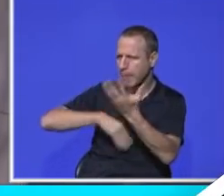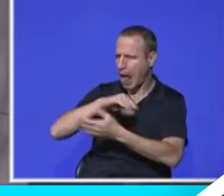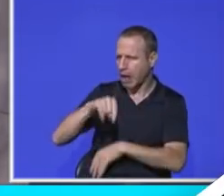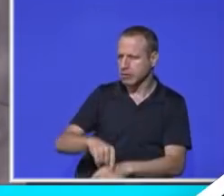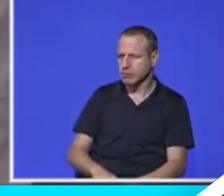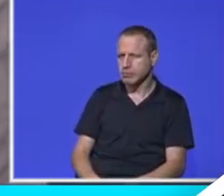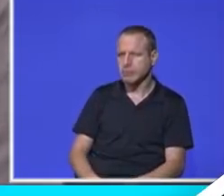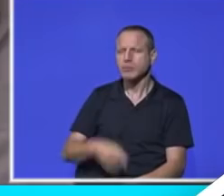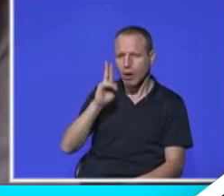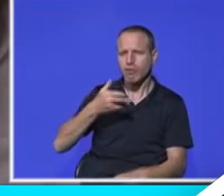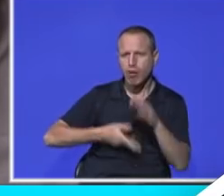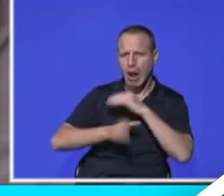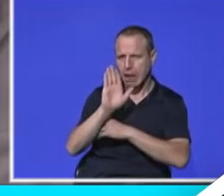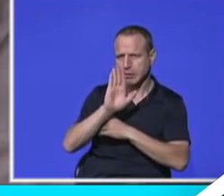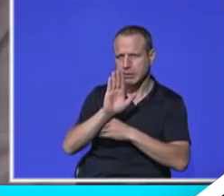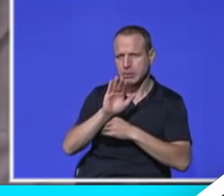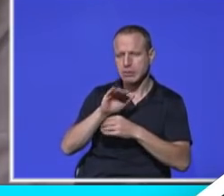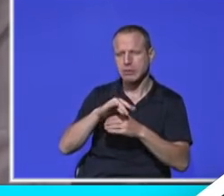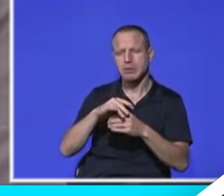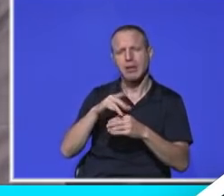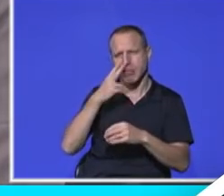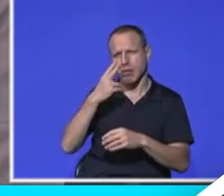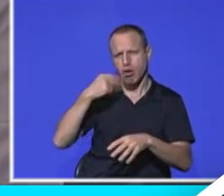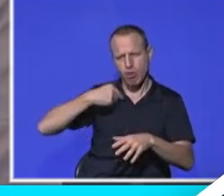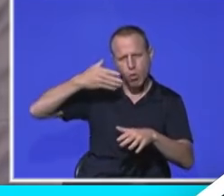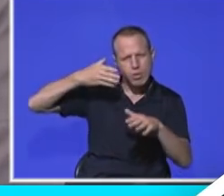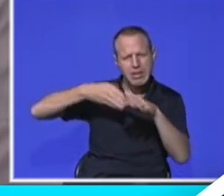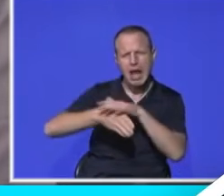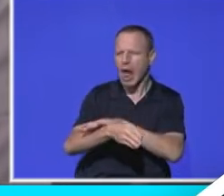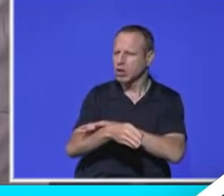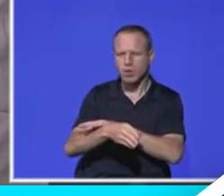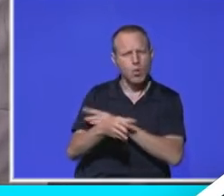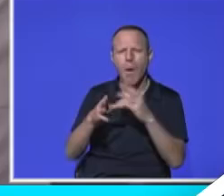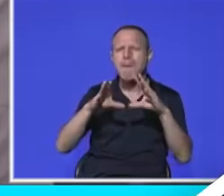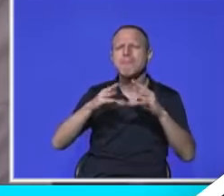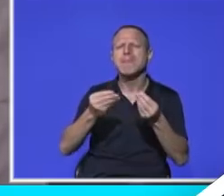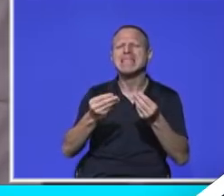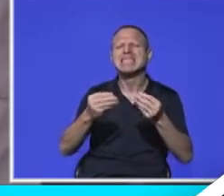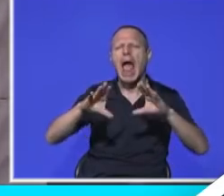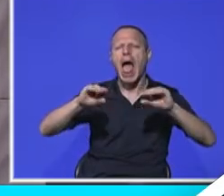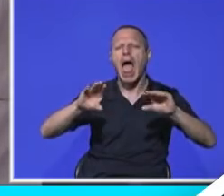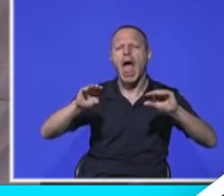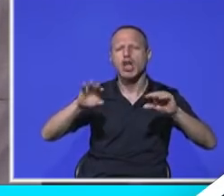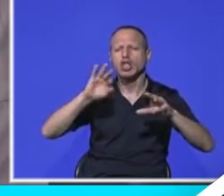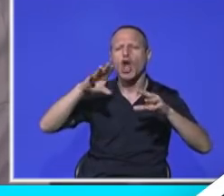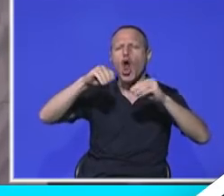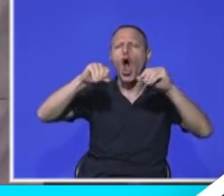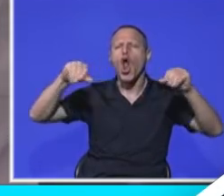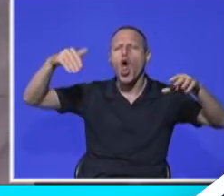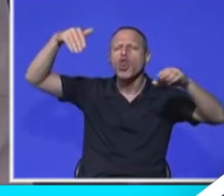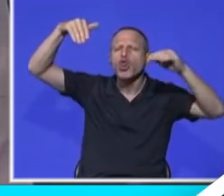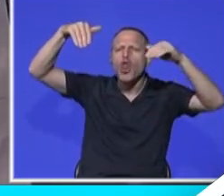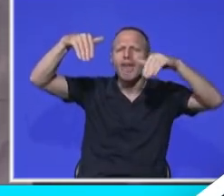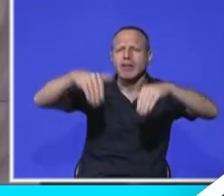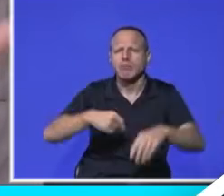אומרת, אפשר לצאת מתוך כל ה... זה נראה שנכנסנו לביצה שהיא ביצה בעצם של חולות תובעניים, שאתה